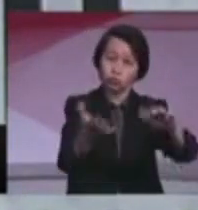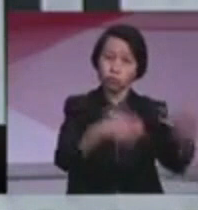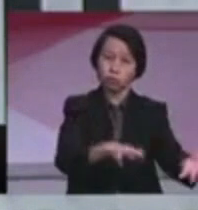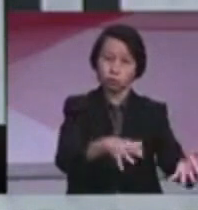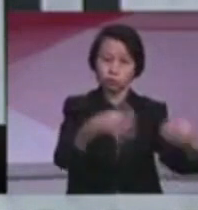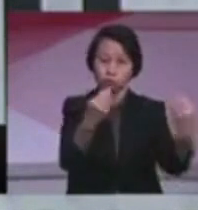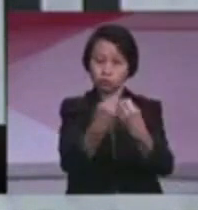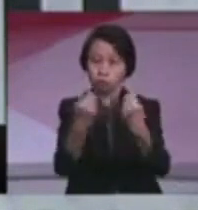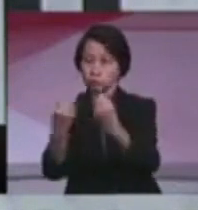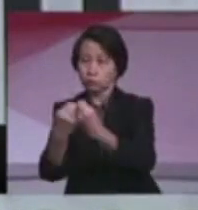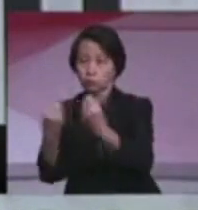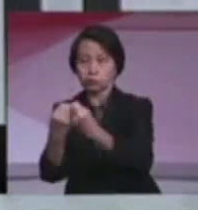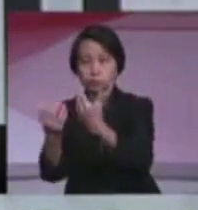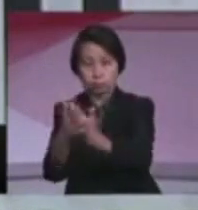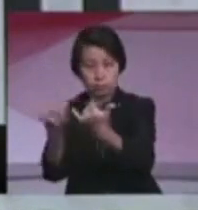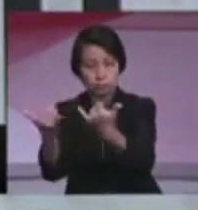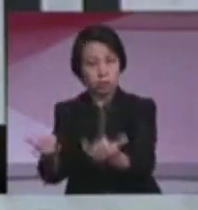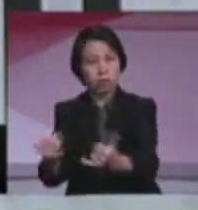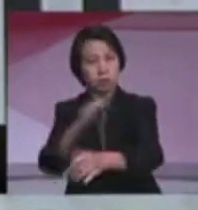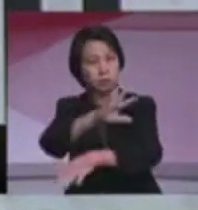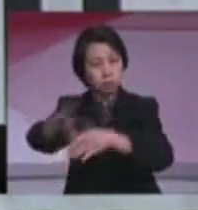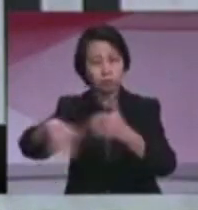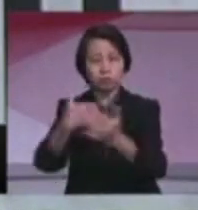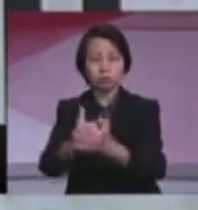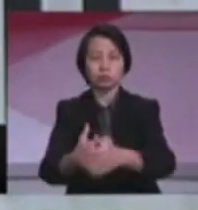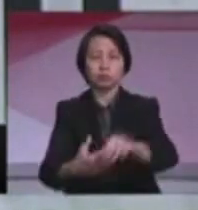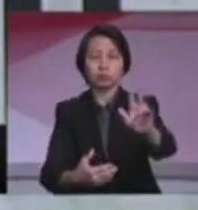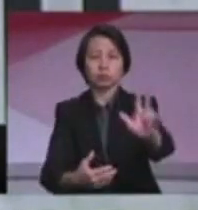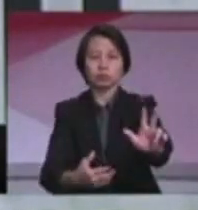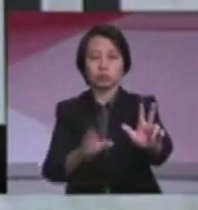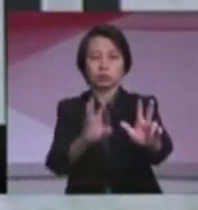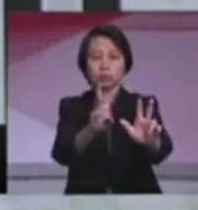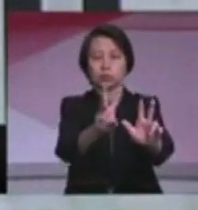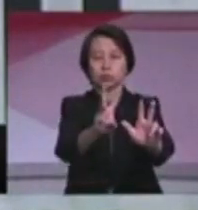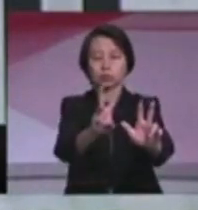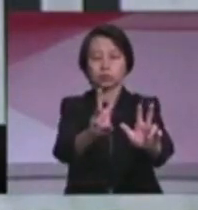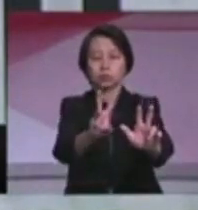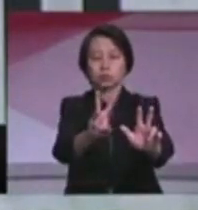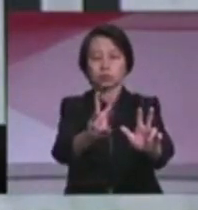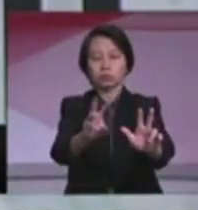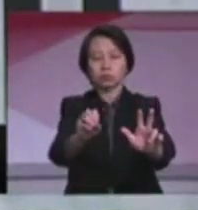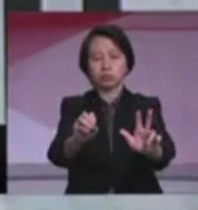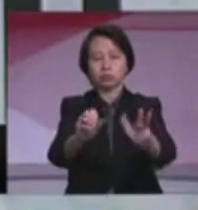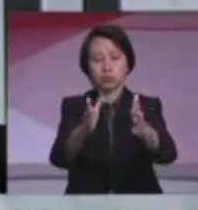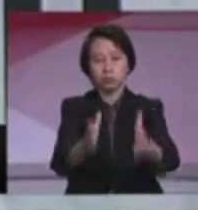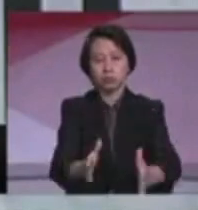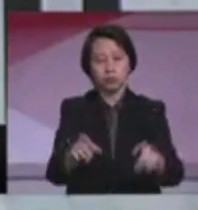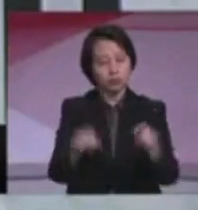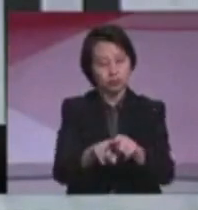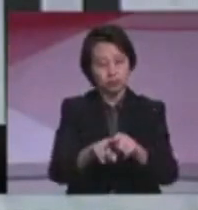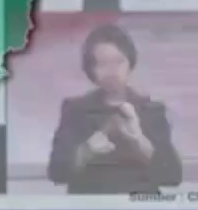kematian COVID-19 di Malaysia adalah sebanyak 360 kes iaitu bersamaan dengan